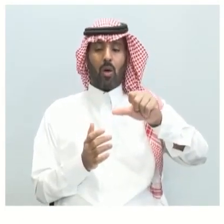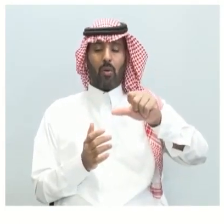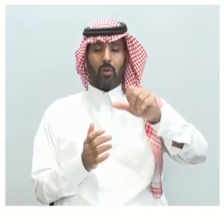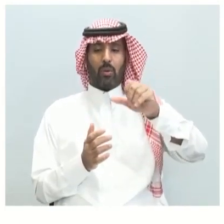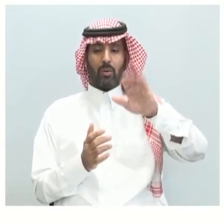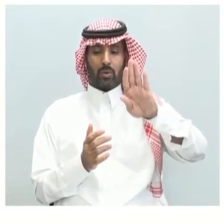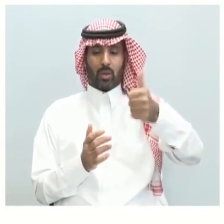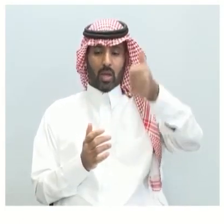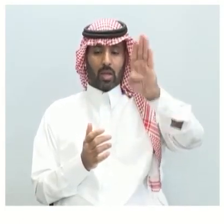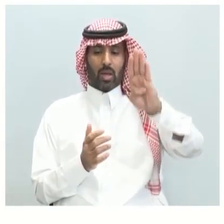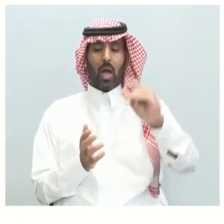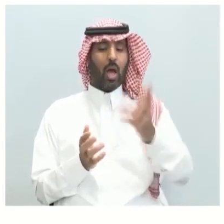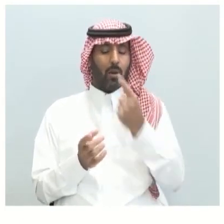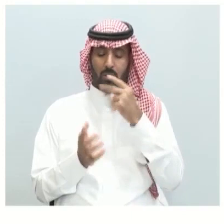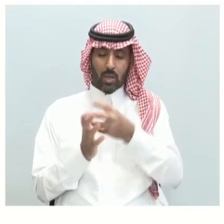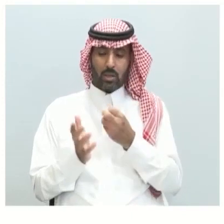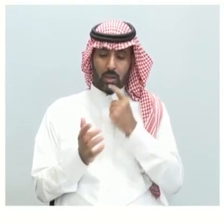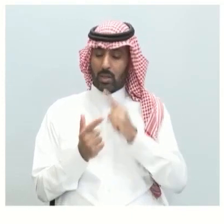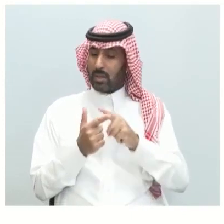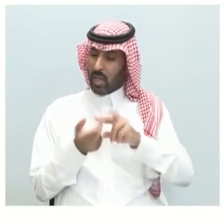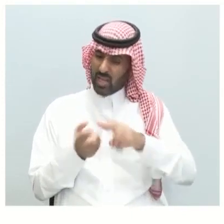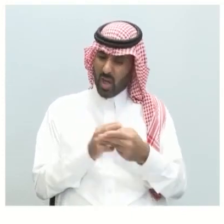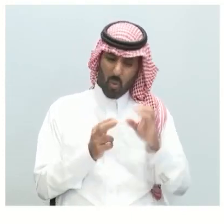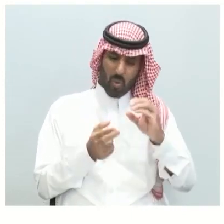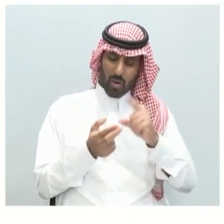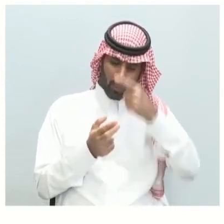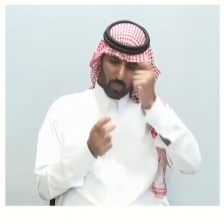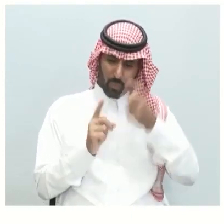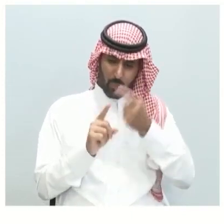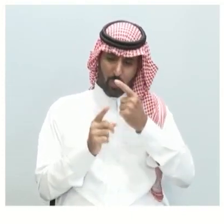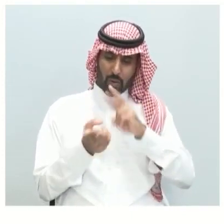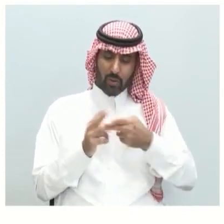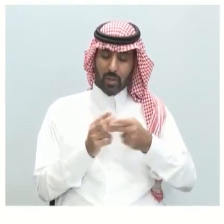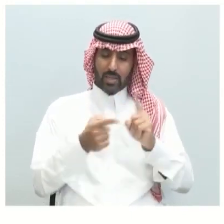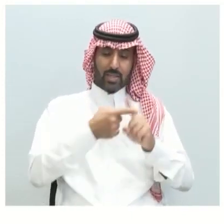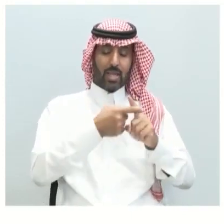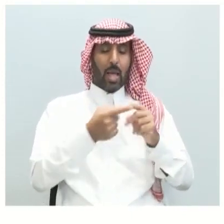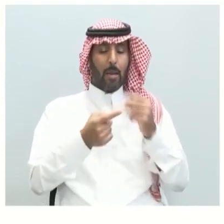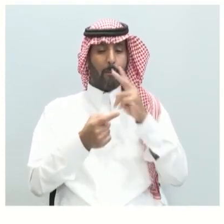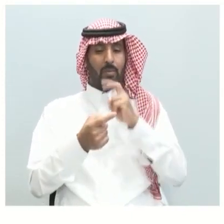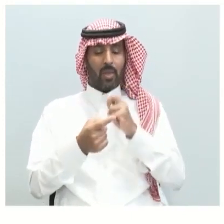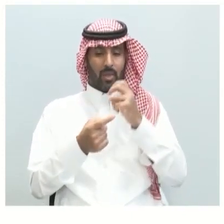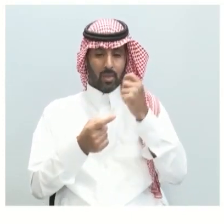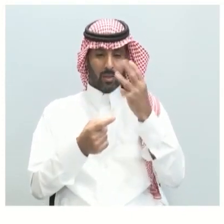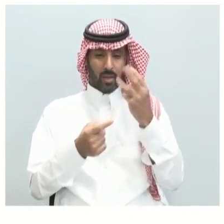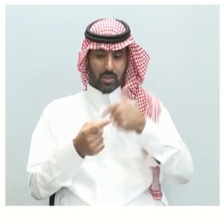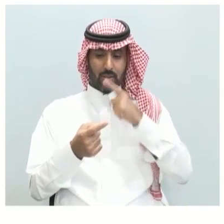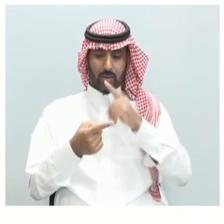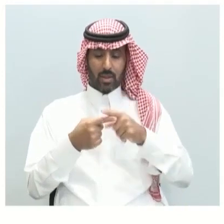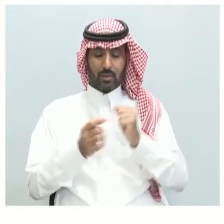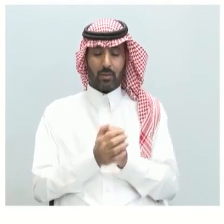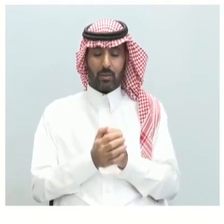باستخراج درجه الحراره بالكلفن هنا درجه الحراره الابتدا 22 تجمع معها 273 ستعطيني